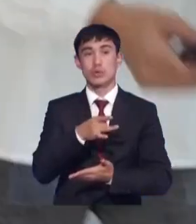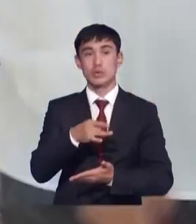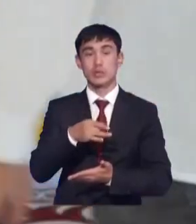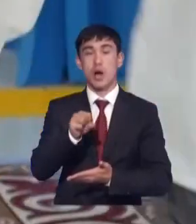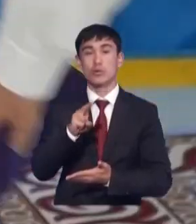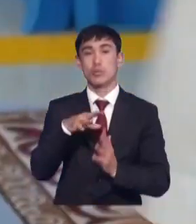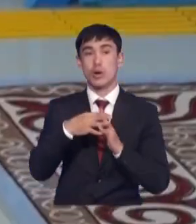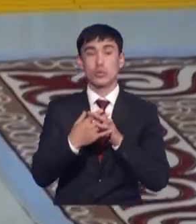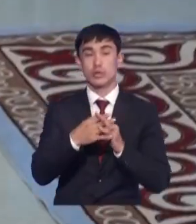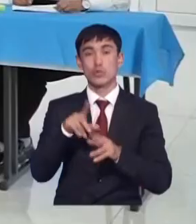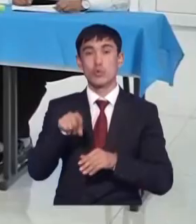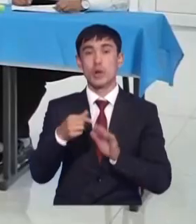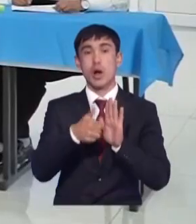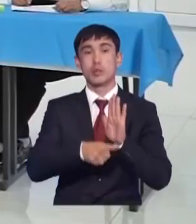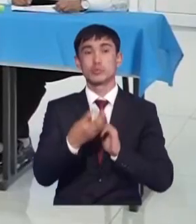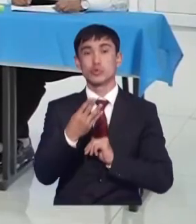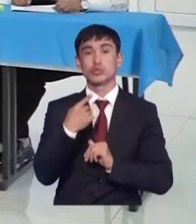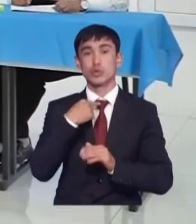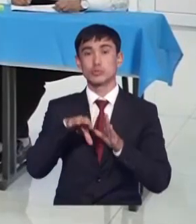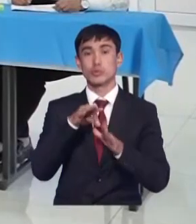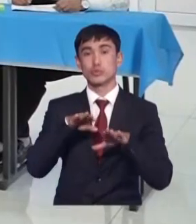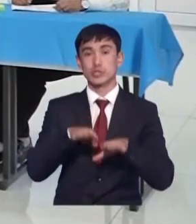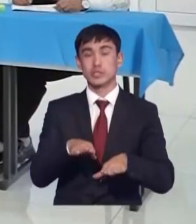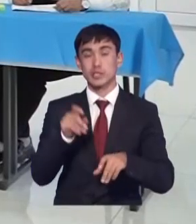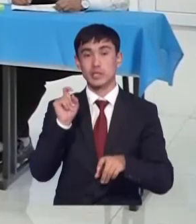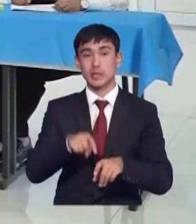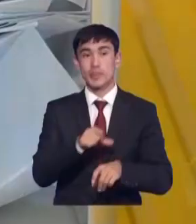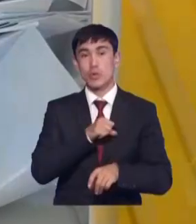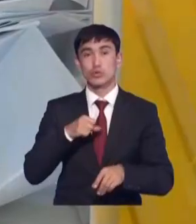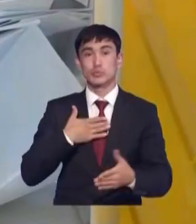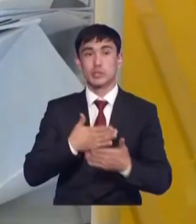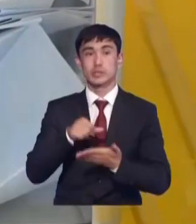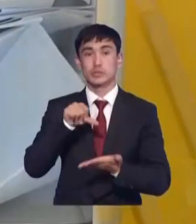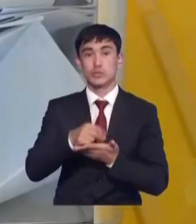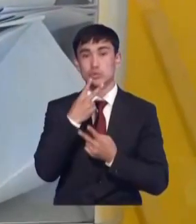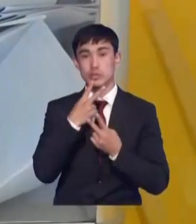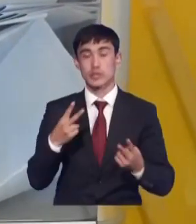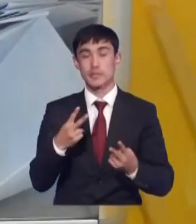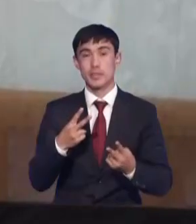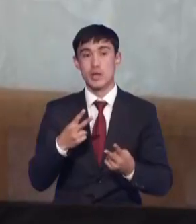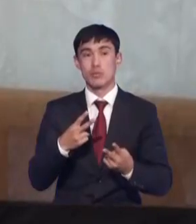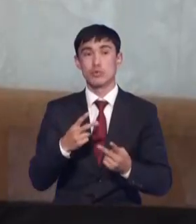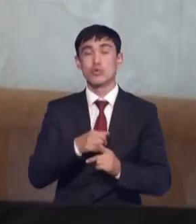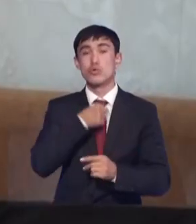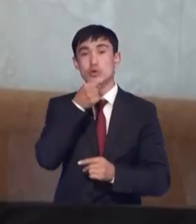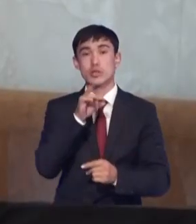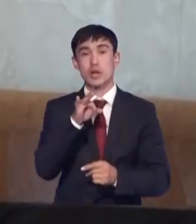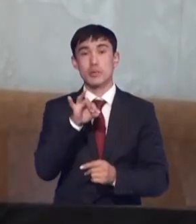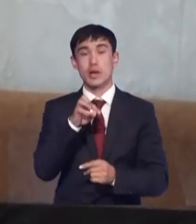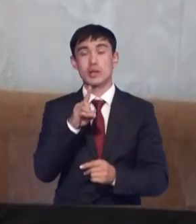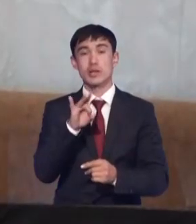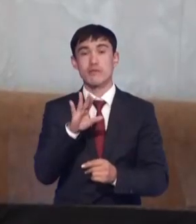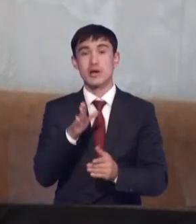Ақтүбек ауылындағы нөмірі 64-ші дауыс беру учаскесіне келіп өз белсенділігін көрсетті. Әулеттің үлкені Рабиға